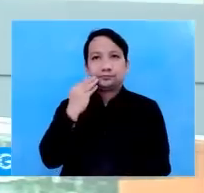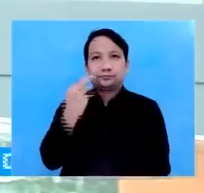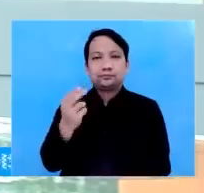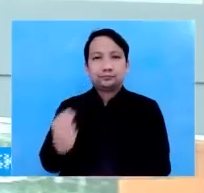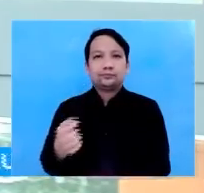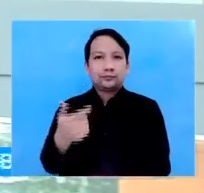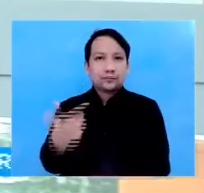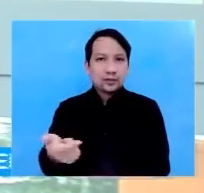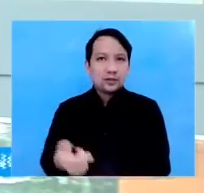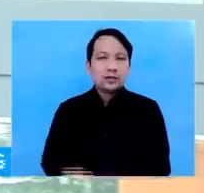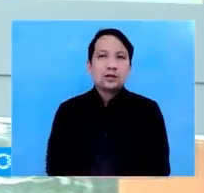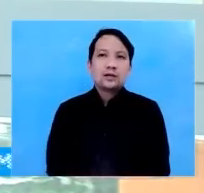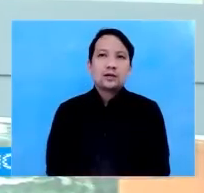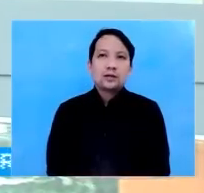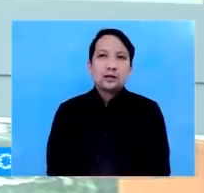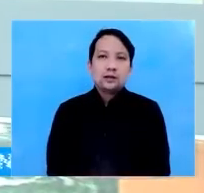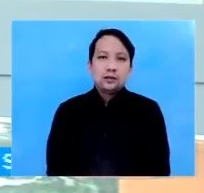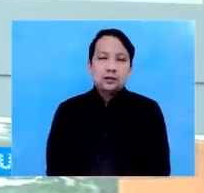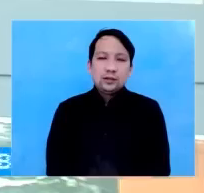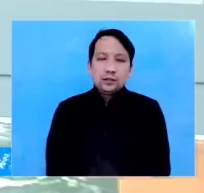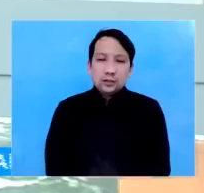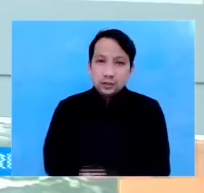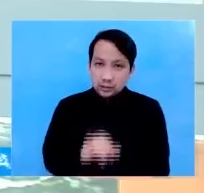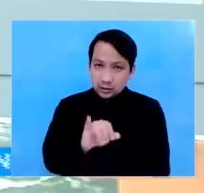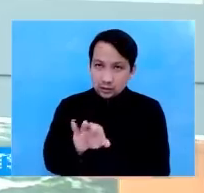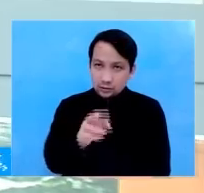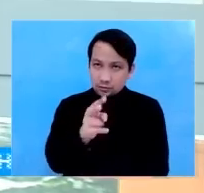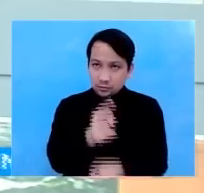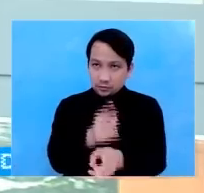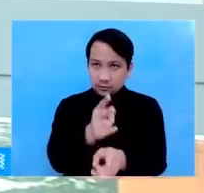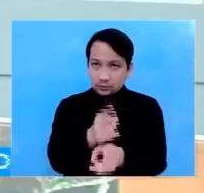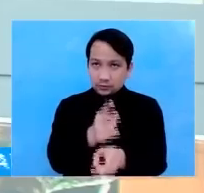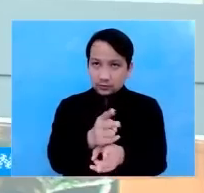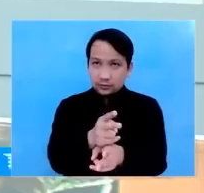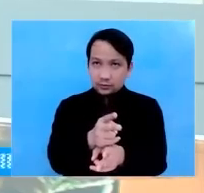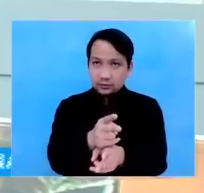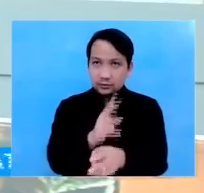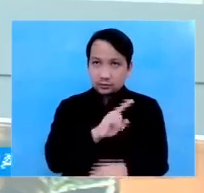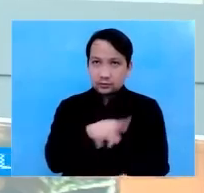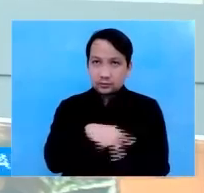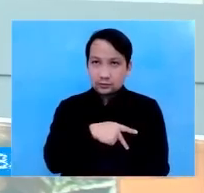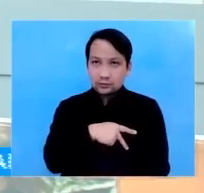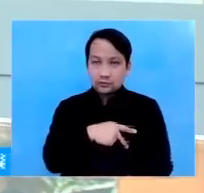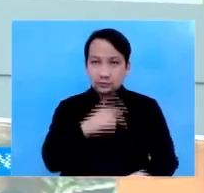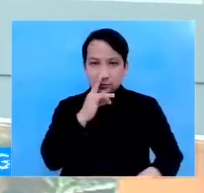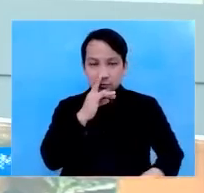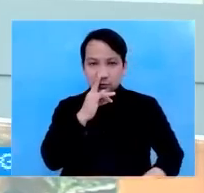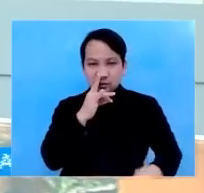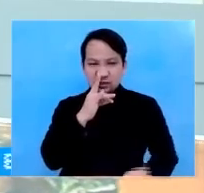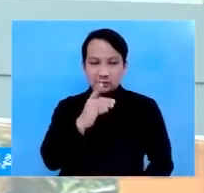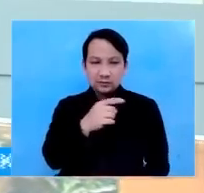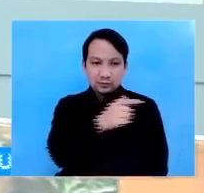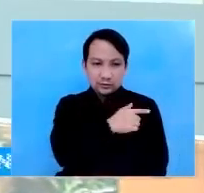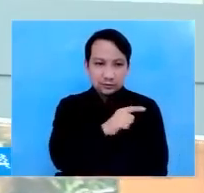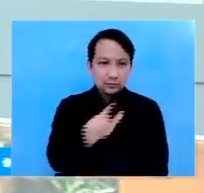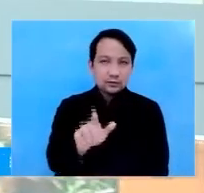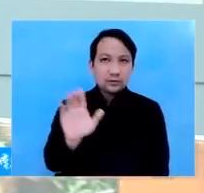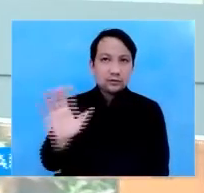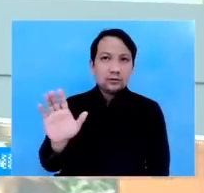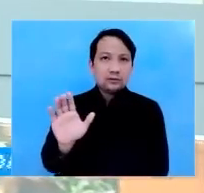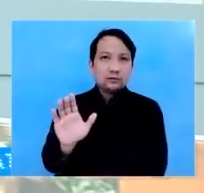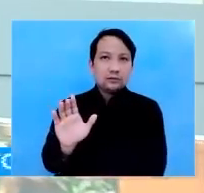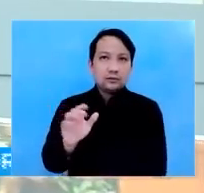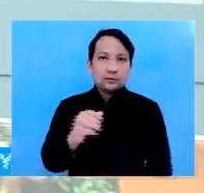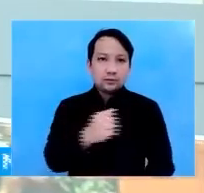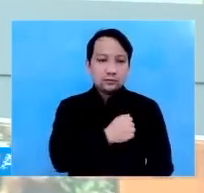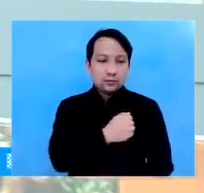Kung hindi pinagbabantay, ginagawa umanong personal na kasambahay ng ilang general ang ilang sundalo. Pinunayan ni